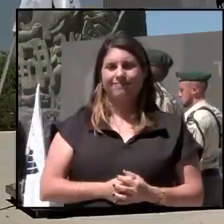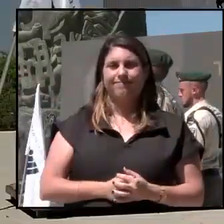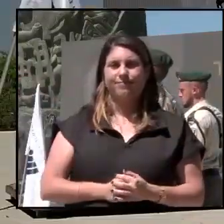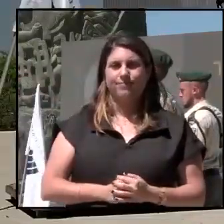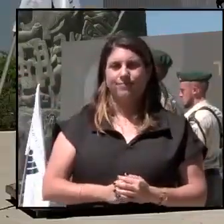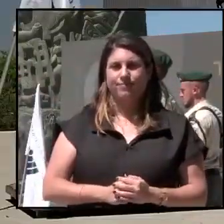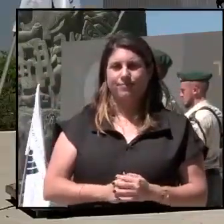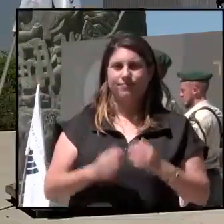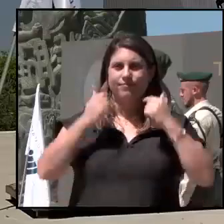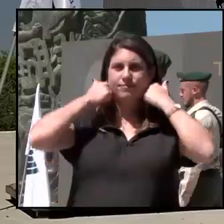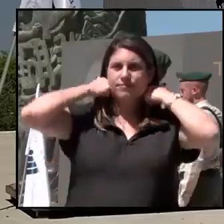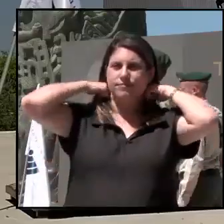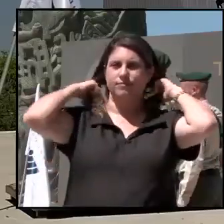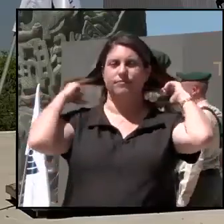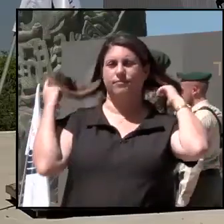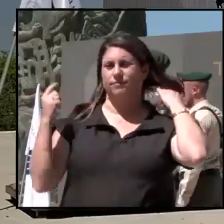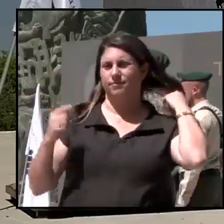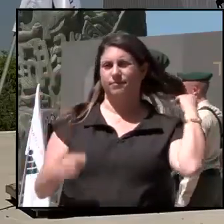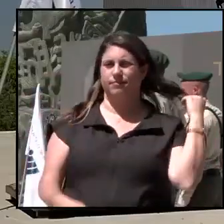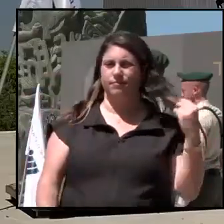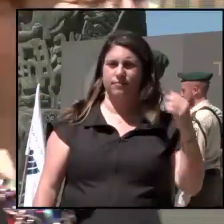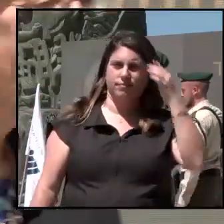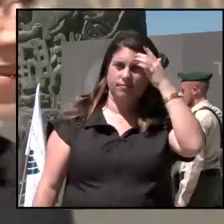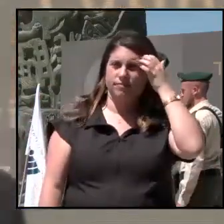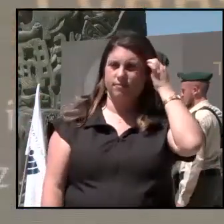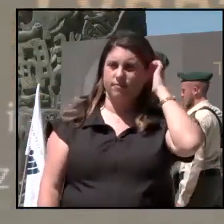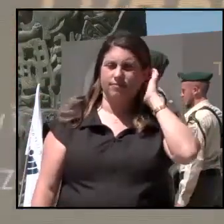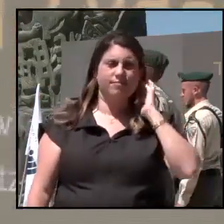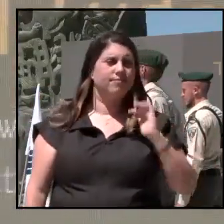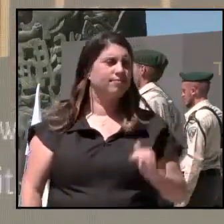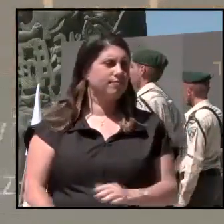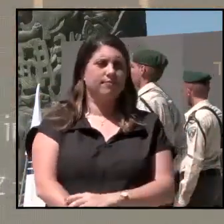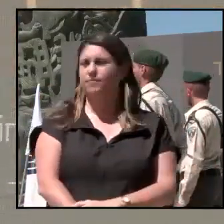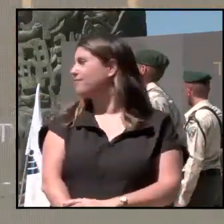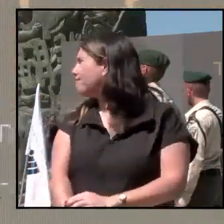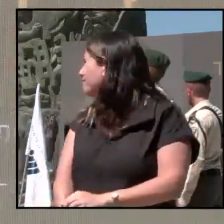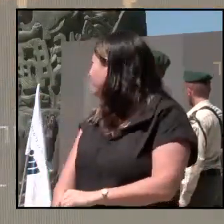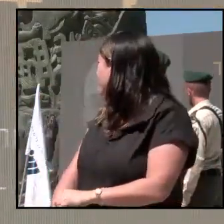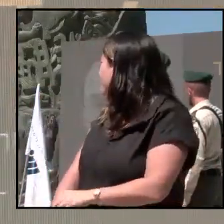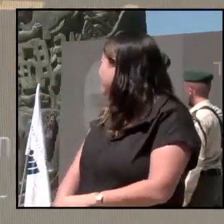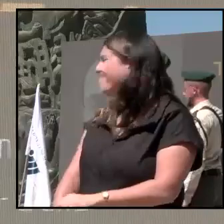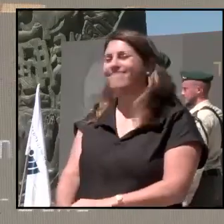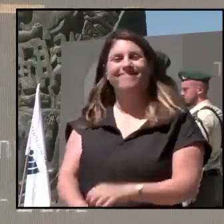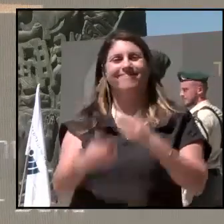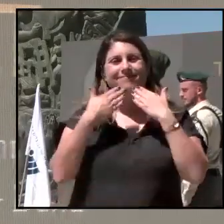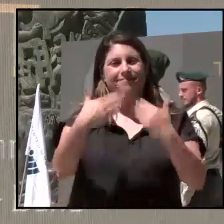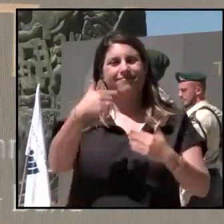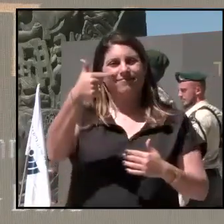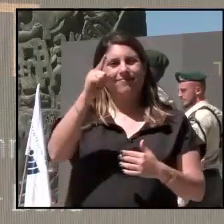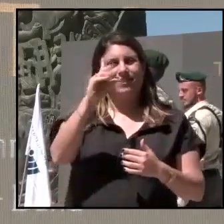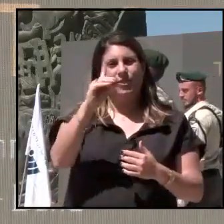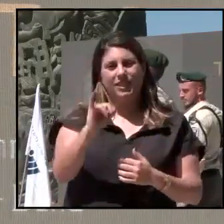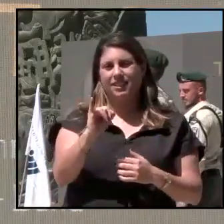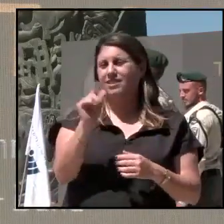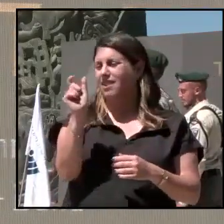תודה. תודה לג'ודי על המילים